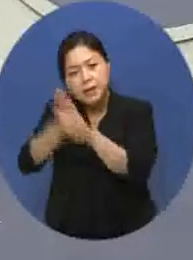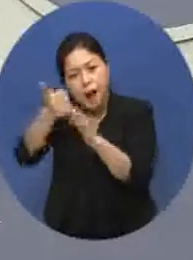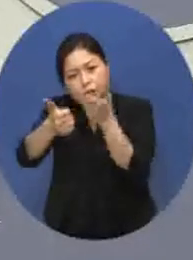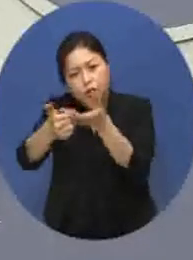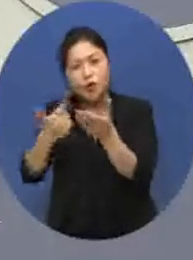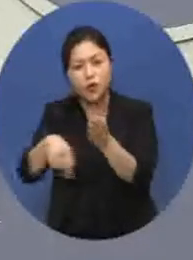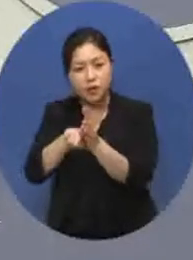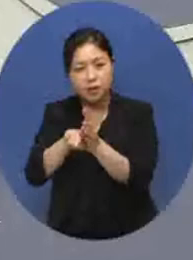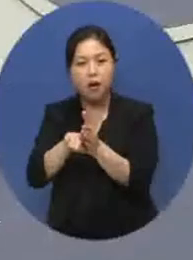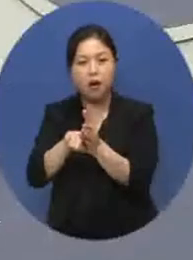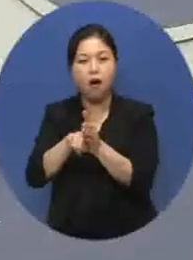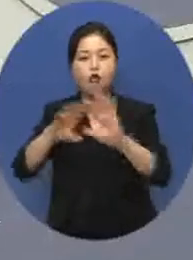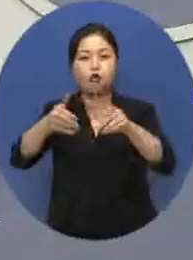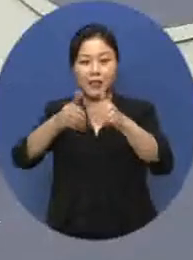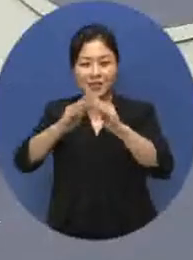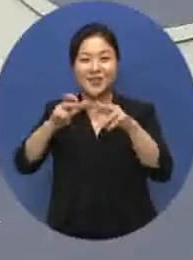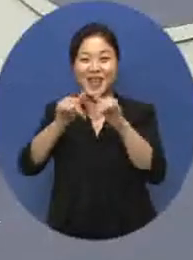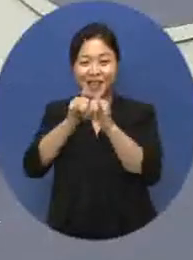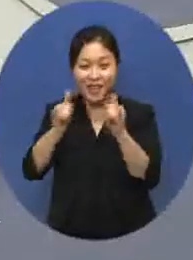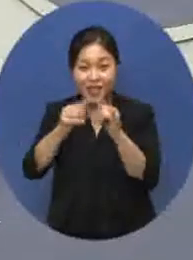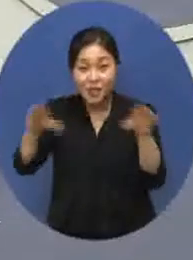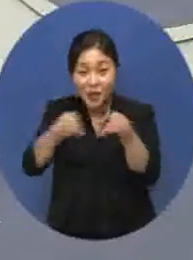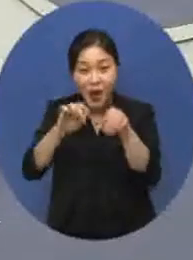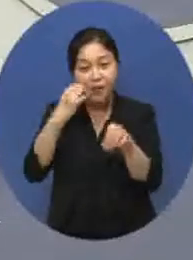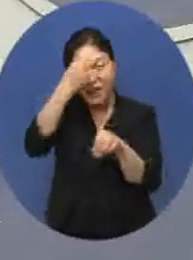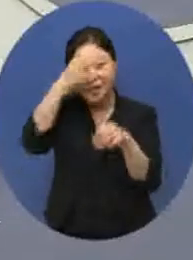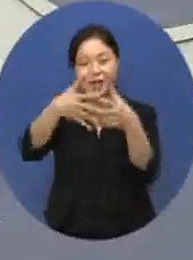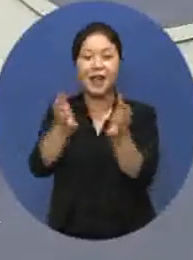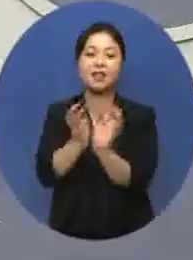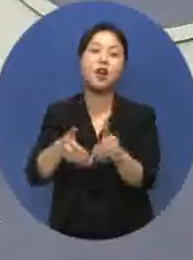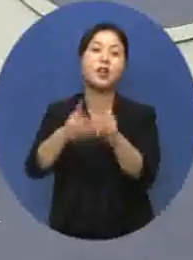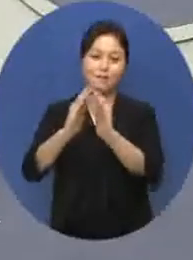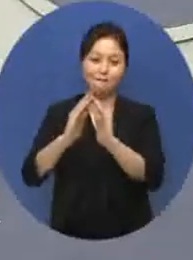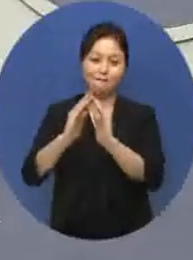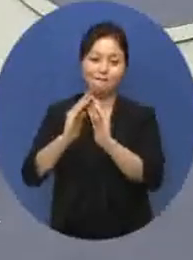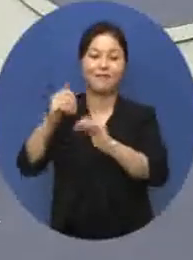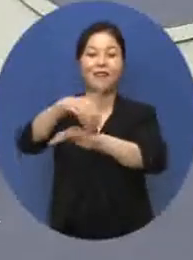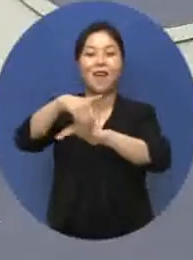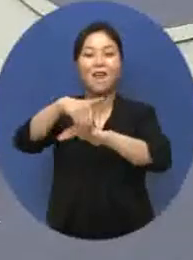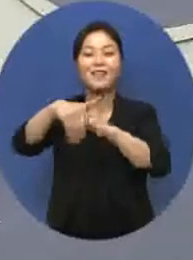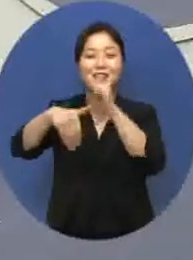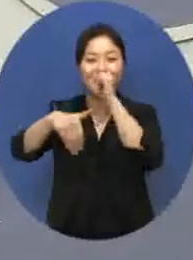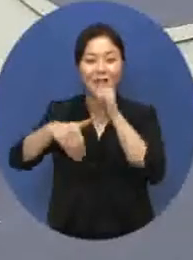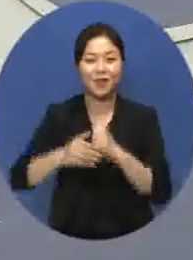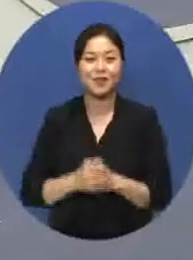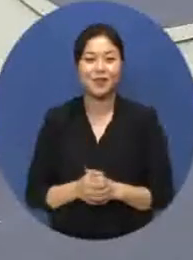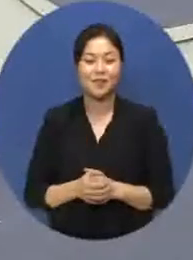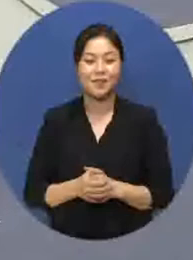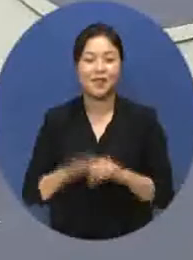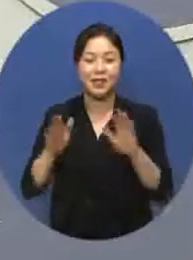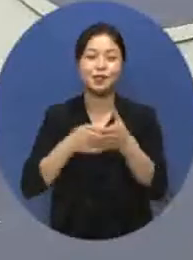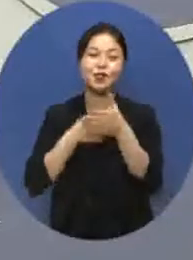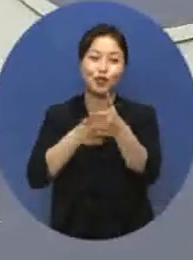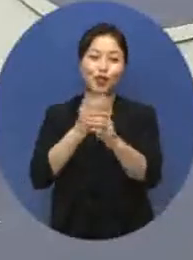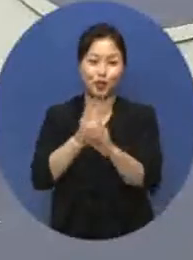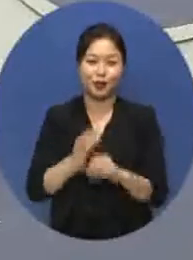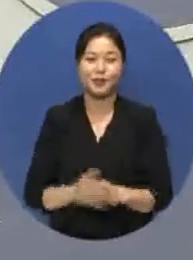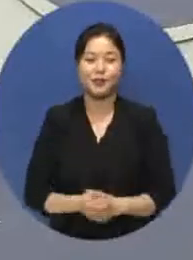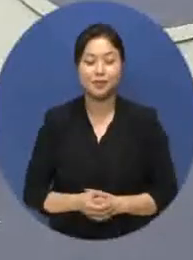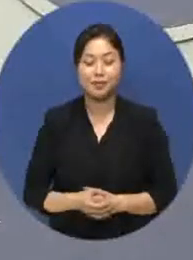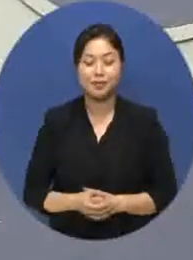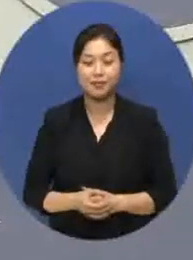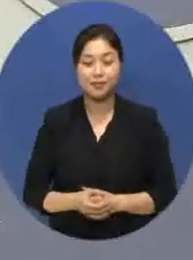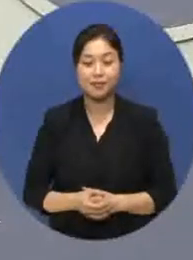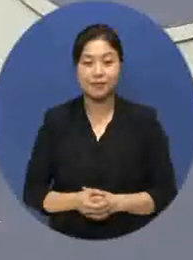위해서 국립 장애인 종합 예술단도 설립한다는 계획을 갖고 좀 추진을 하고 있습니다. 네.